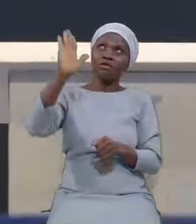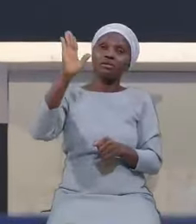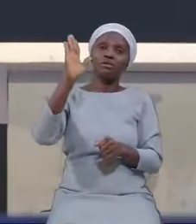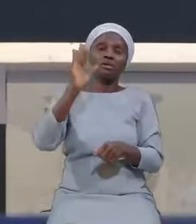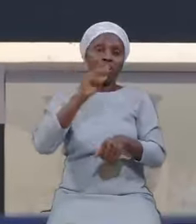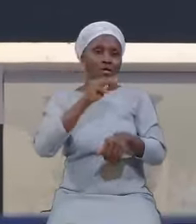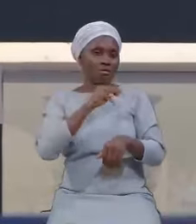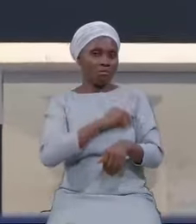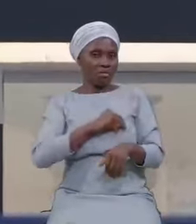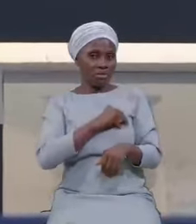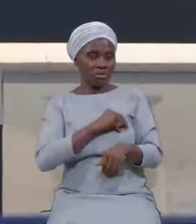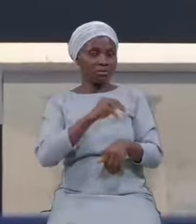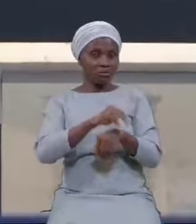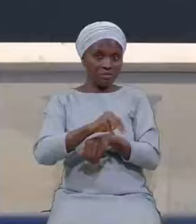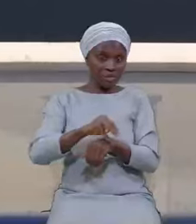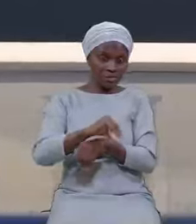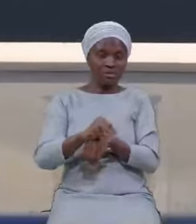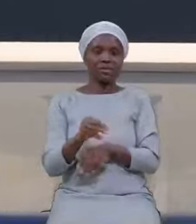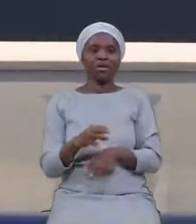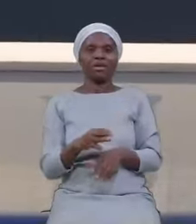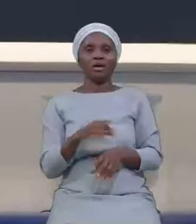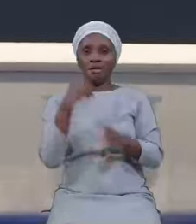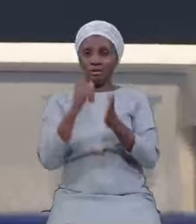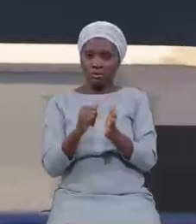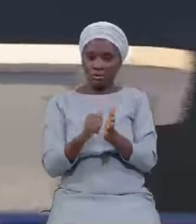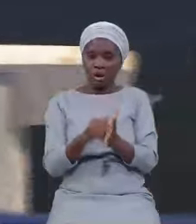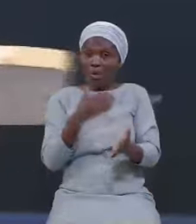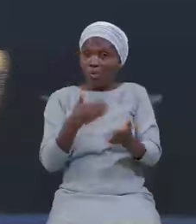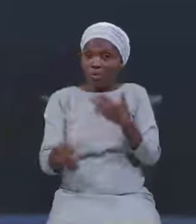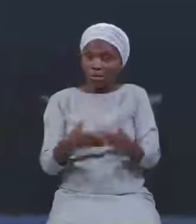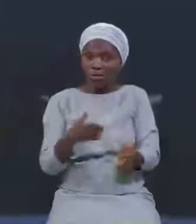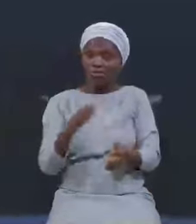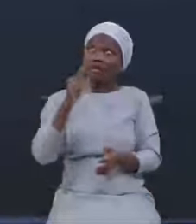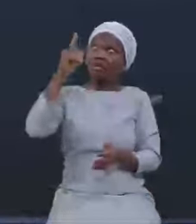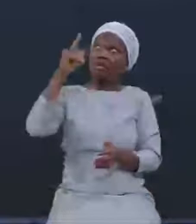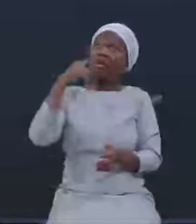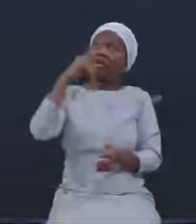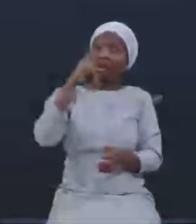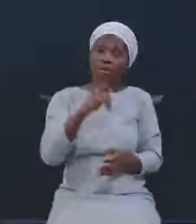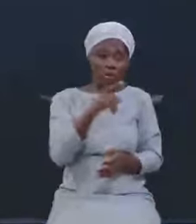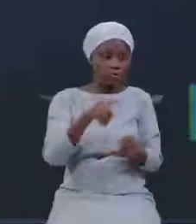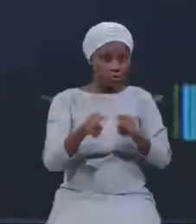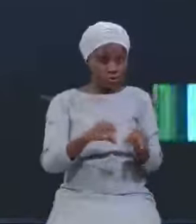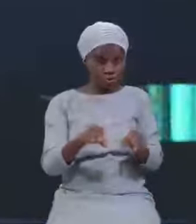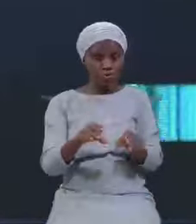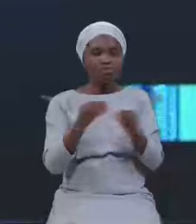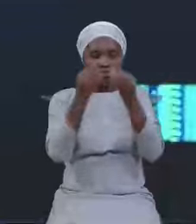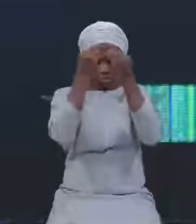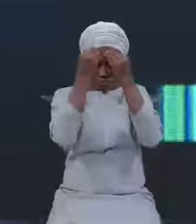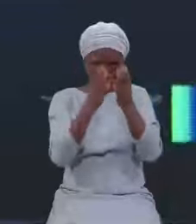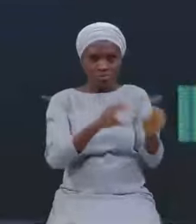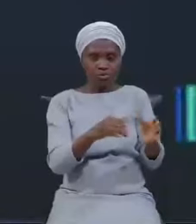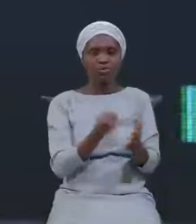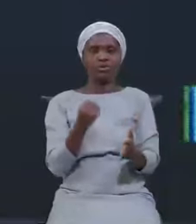il y a donc l'expression, « Tout ce qu'il vous dira, faites-le. » Quand Dieu veut accomplir un